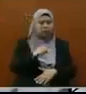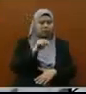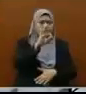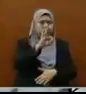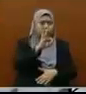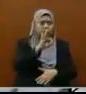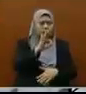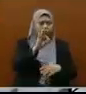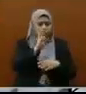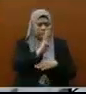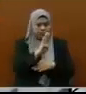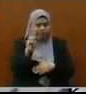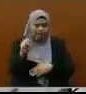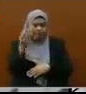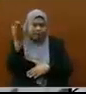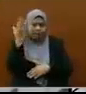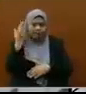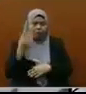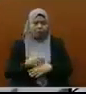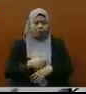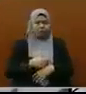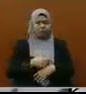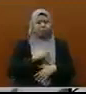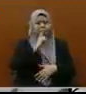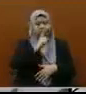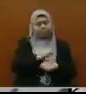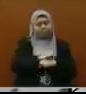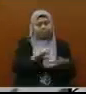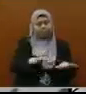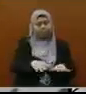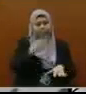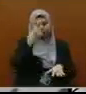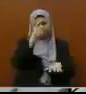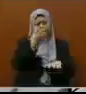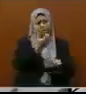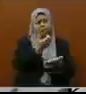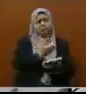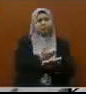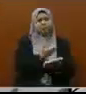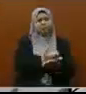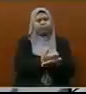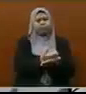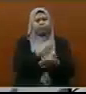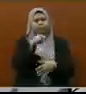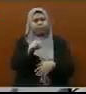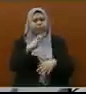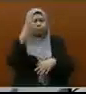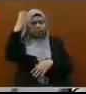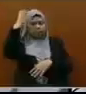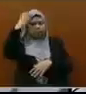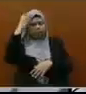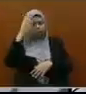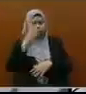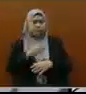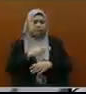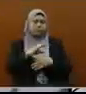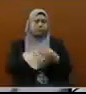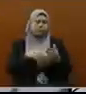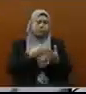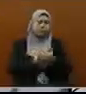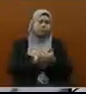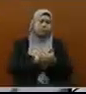menyumbang dan sudah pasti memberikan kesan kepada ekonomi di peringkat negeri Selangor yang mana sektor-sektor industrinya